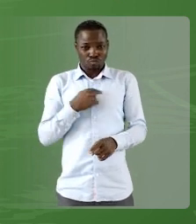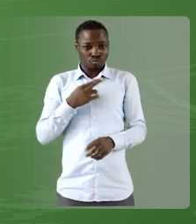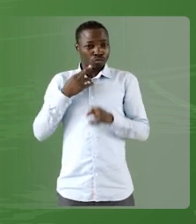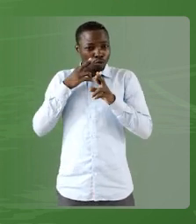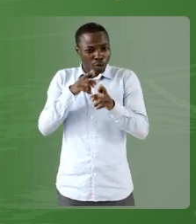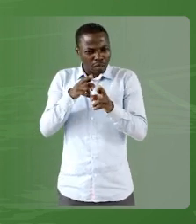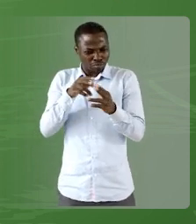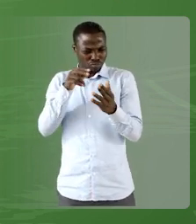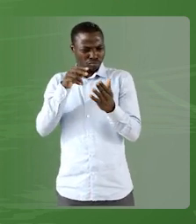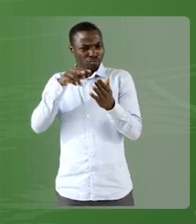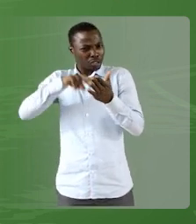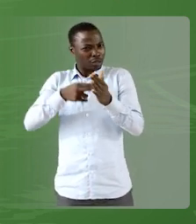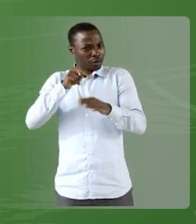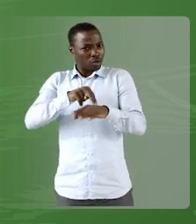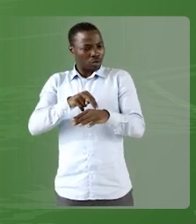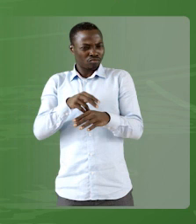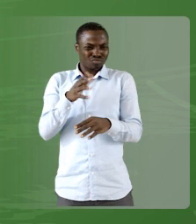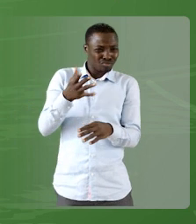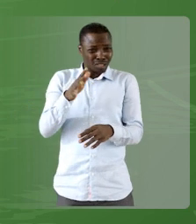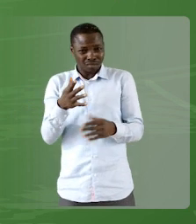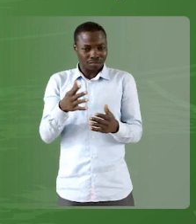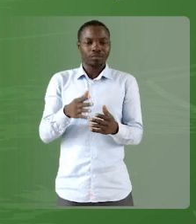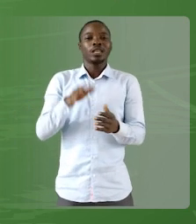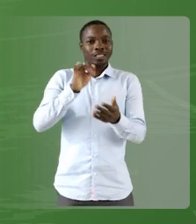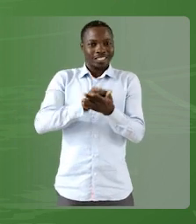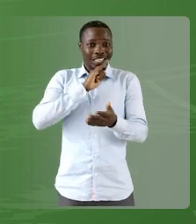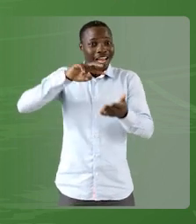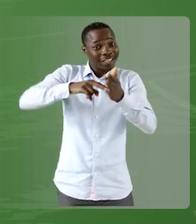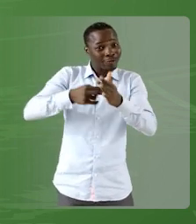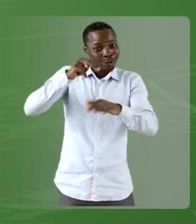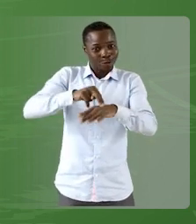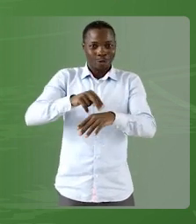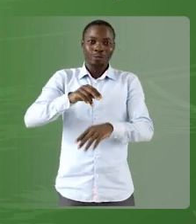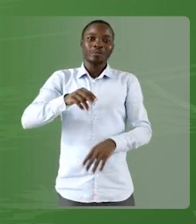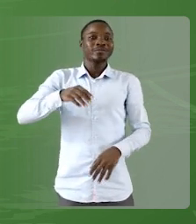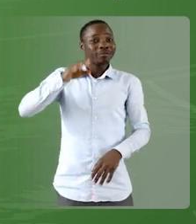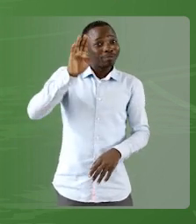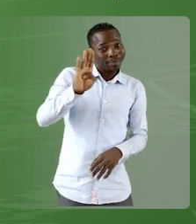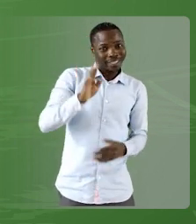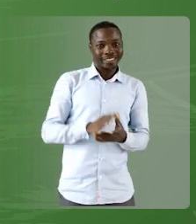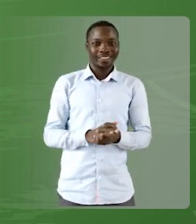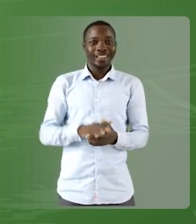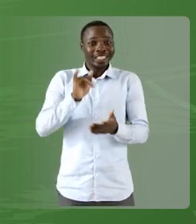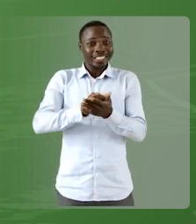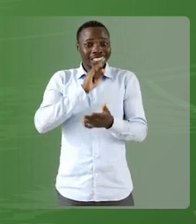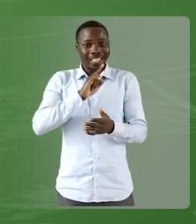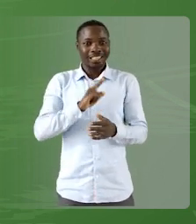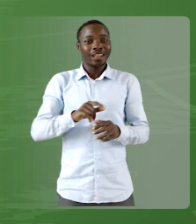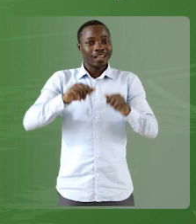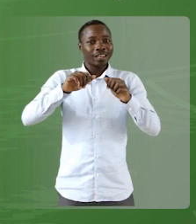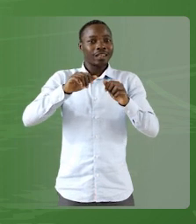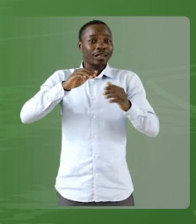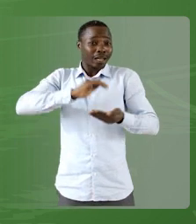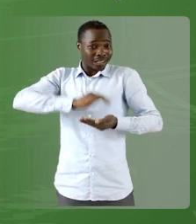définitions, ça sera la définition qui porte la lettre B. C'est la quantité d'eau qu'un